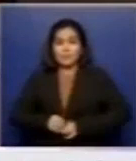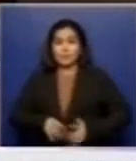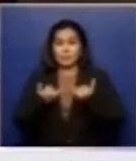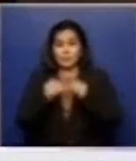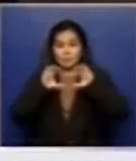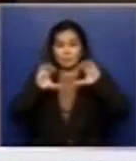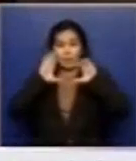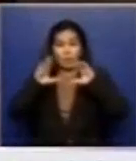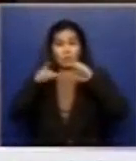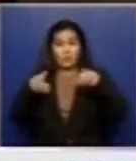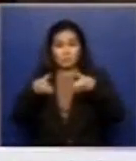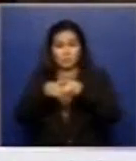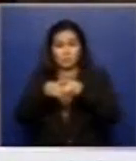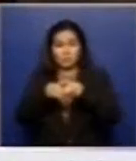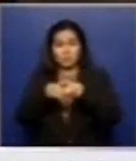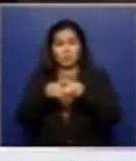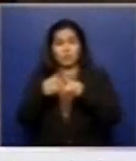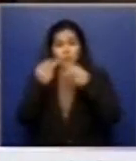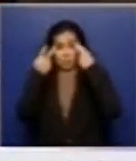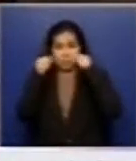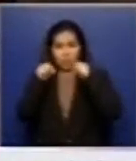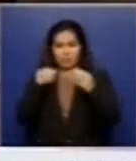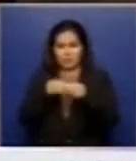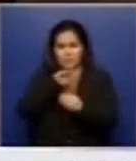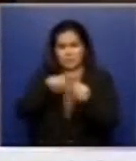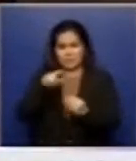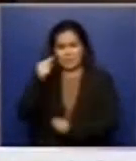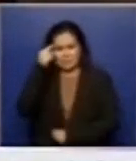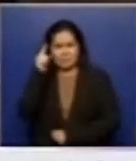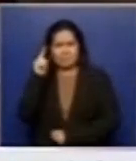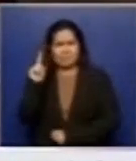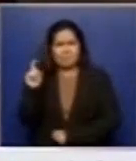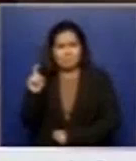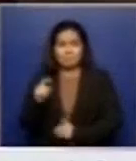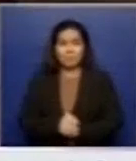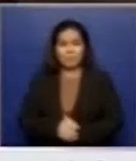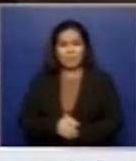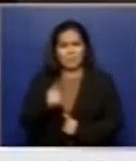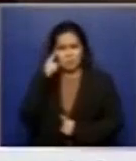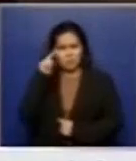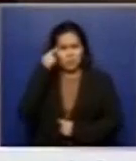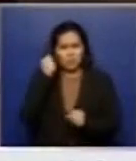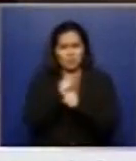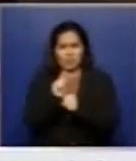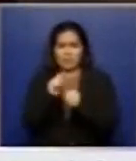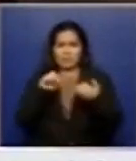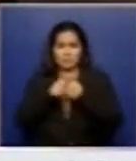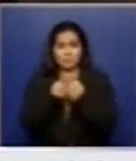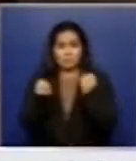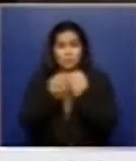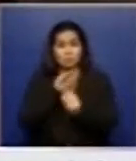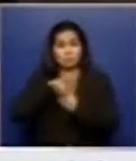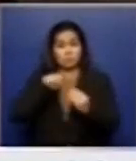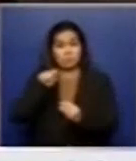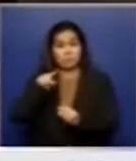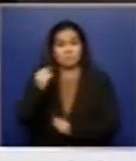ฐกิจที่คิดไม่ออกวันนี้ปัญหาที่เกิดขึ้นเศรษฐกิจตกต่ำตั้งแต่เลือกตั้ง